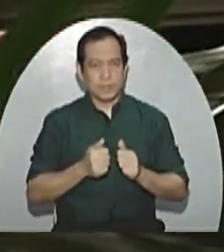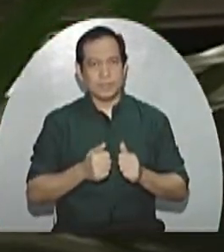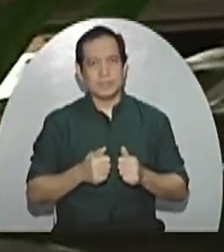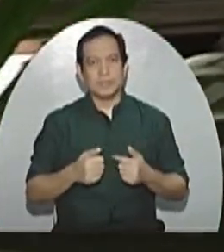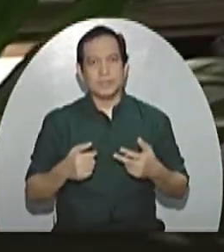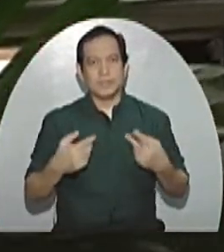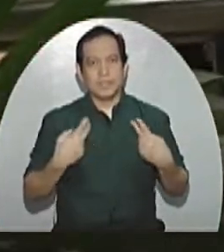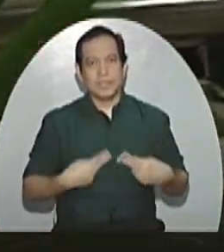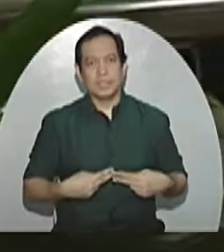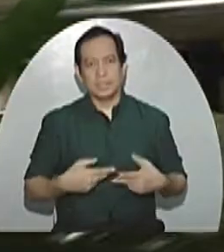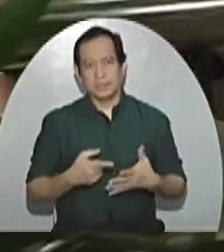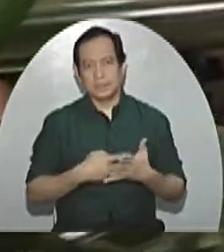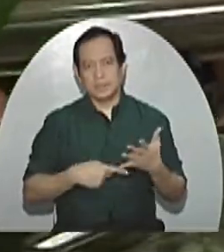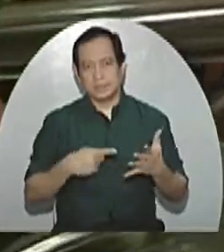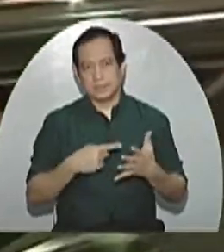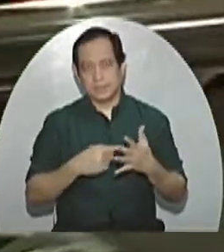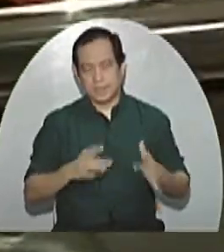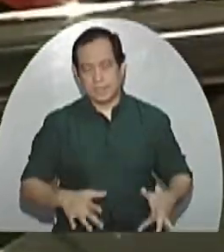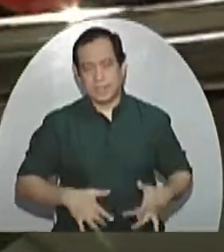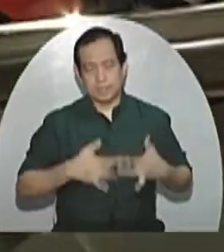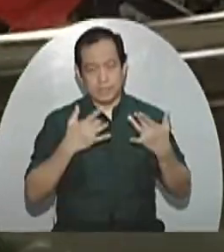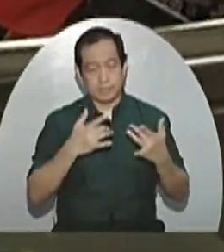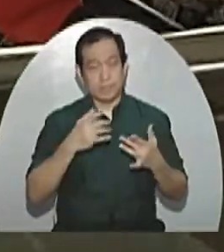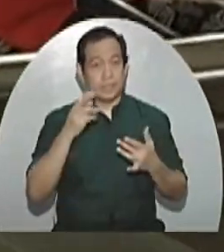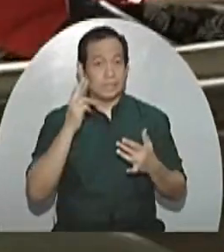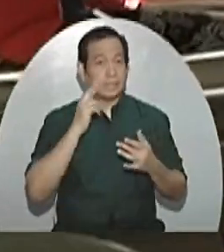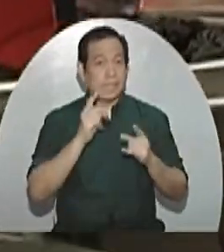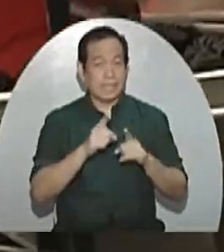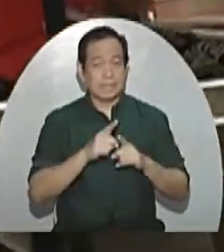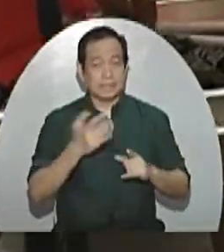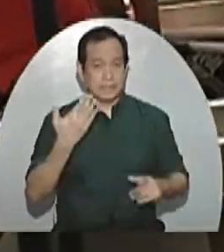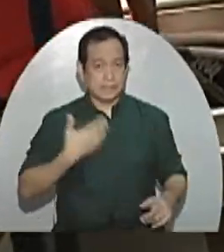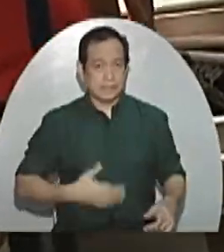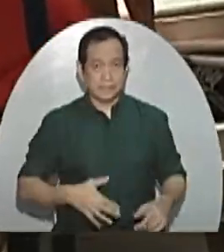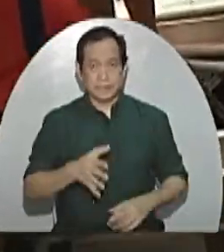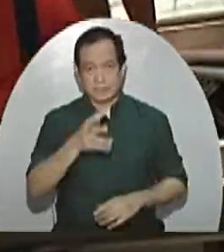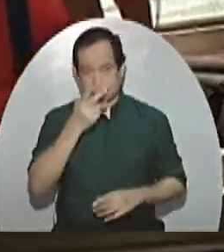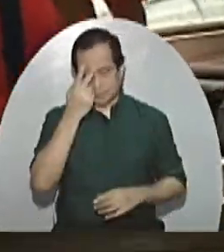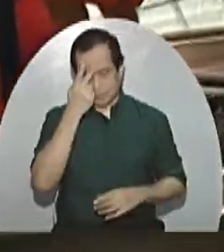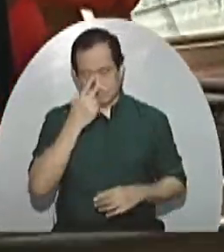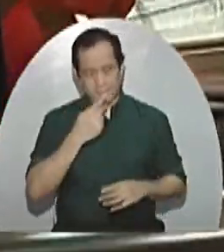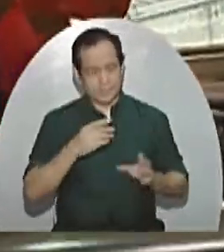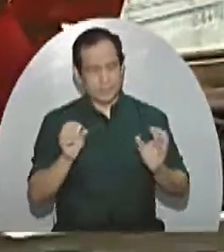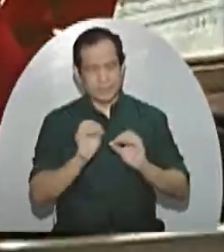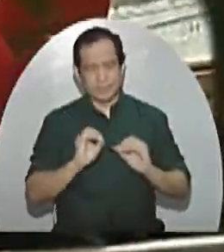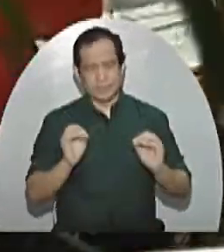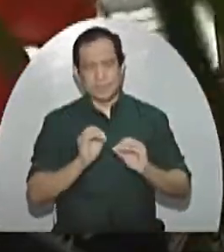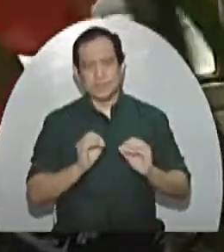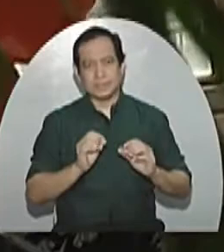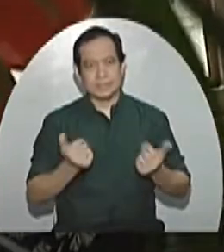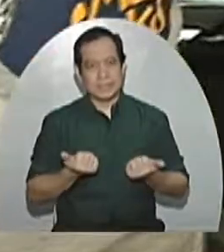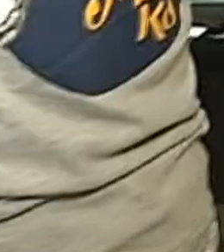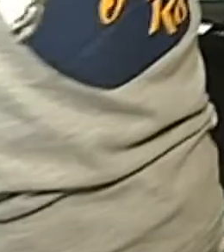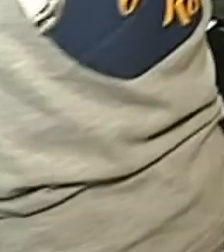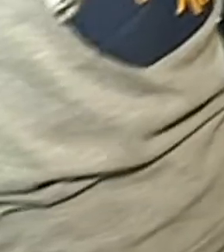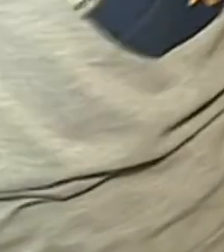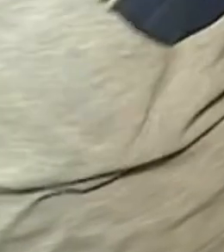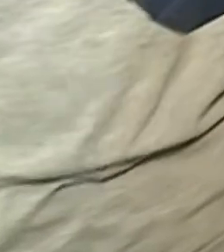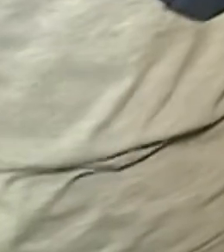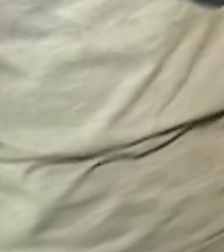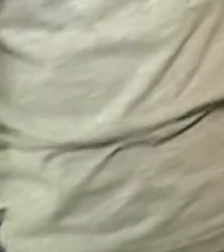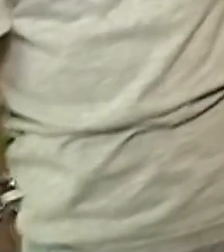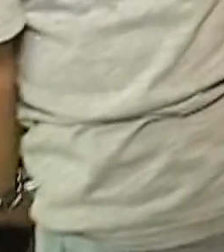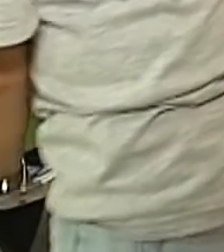ni Rodelyn bilang isang single parent, wala siyang kakayahan na maipa-opera ang kanyang anak. Kaya